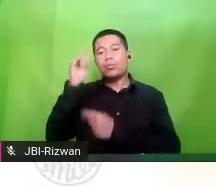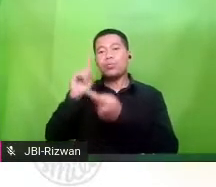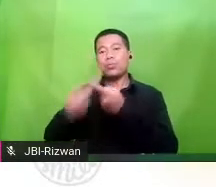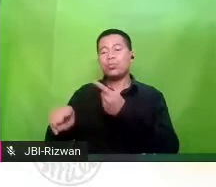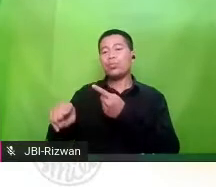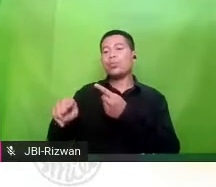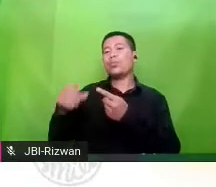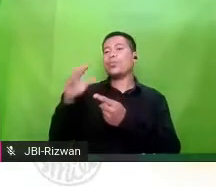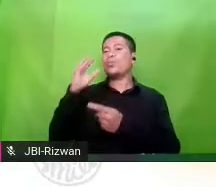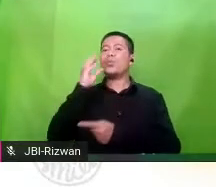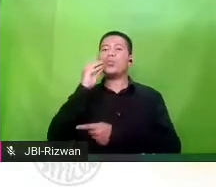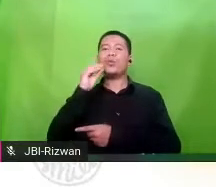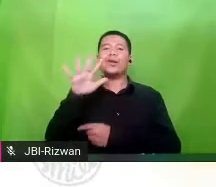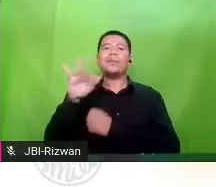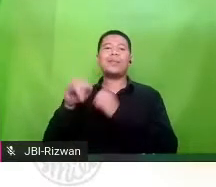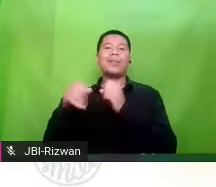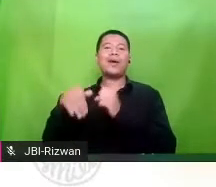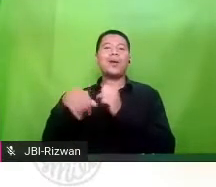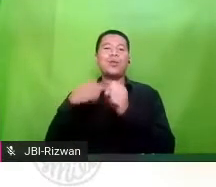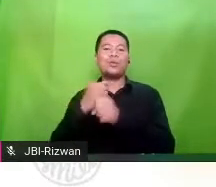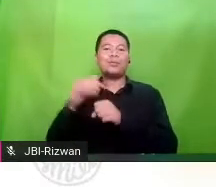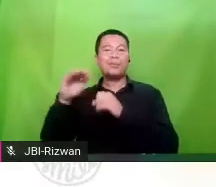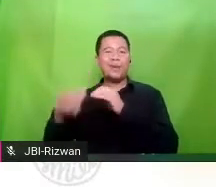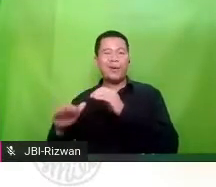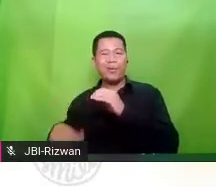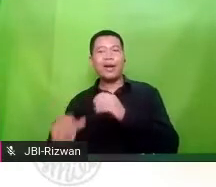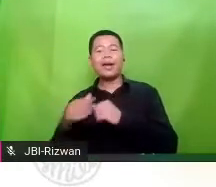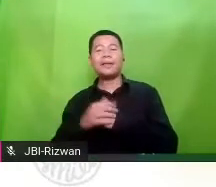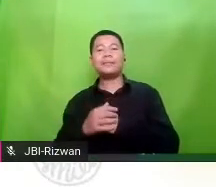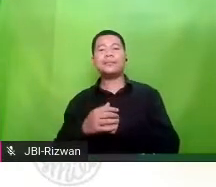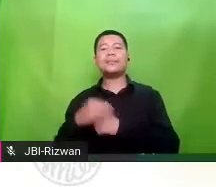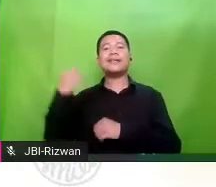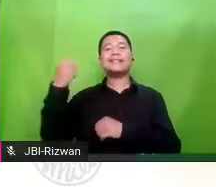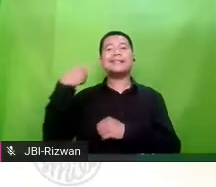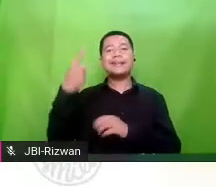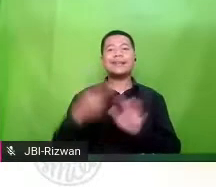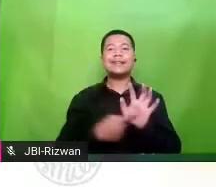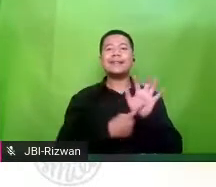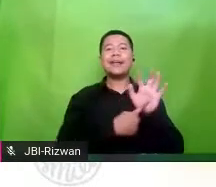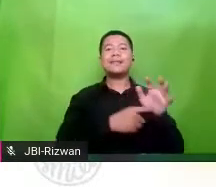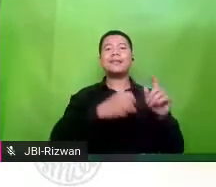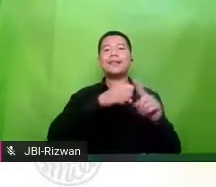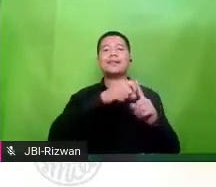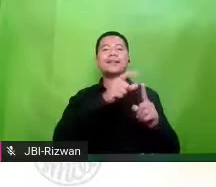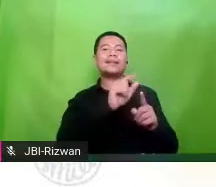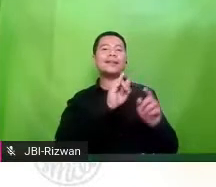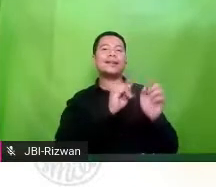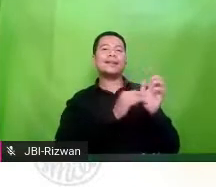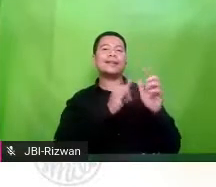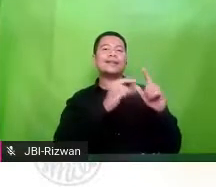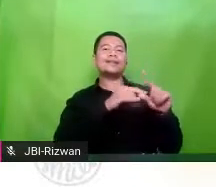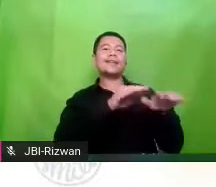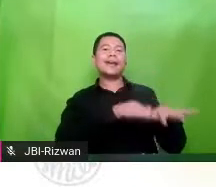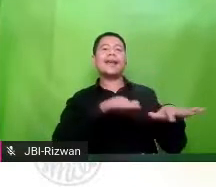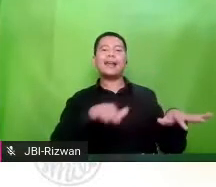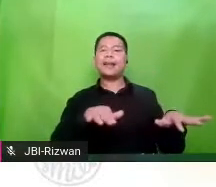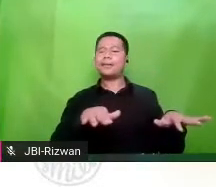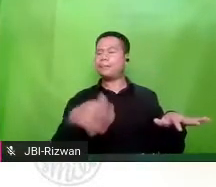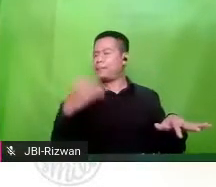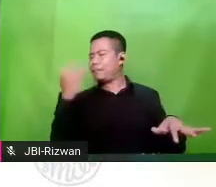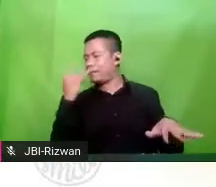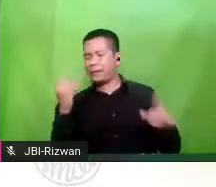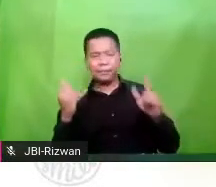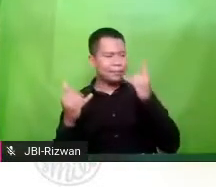tahun, seringkali tampilan klinis dari anak-anak ini mirip sekali